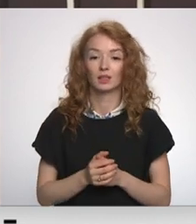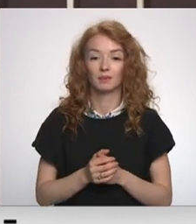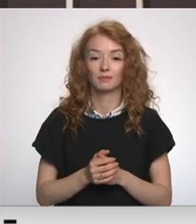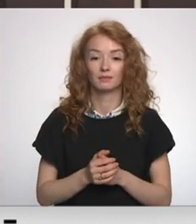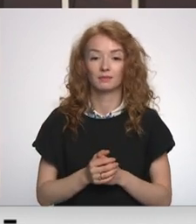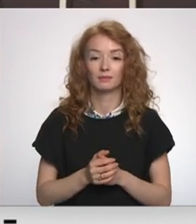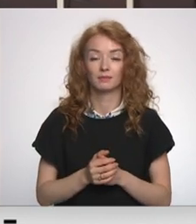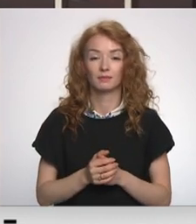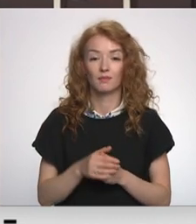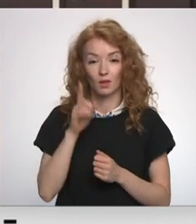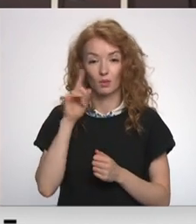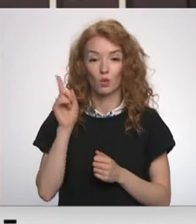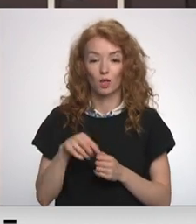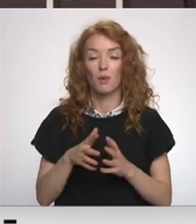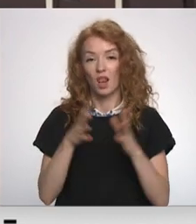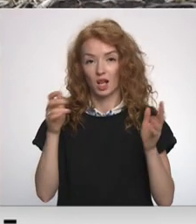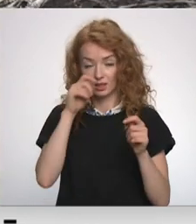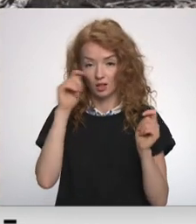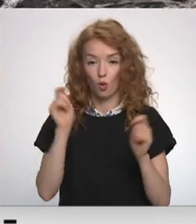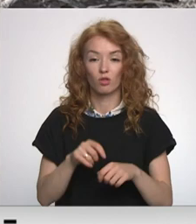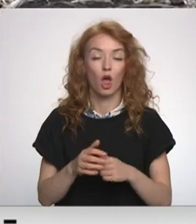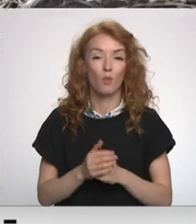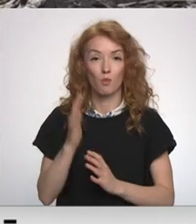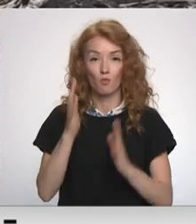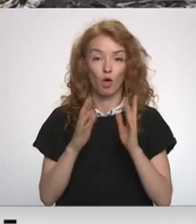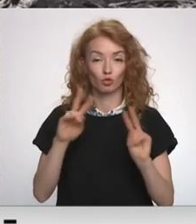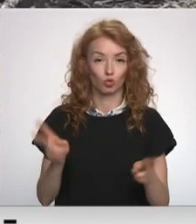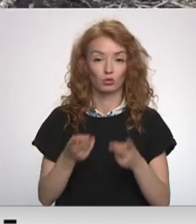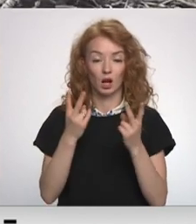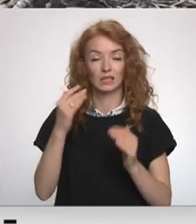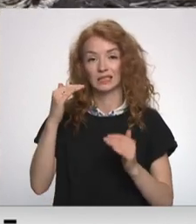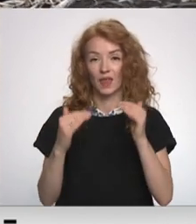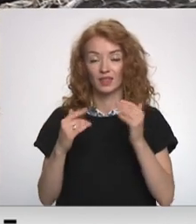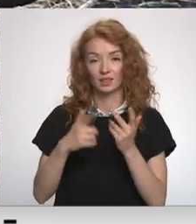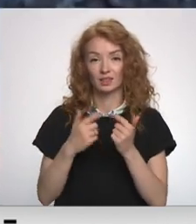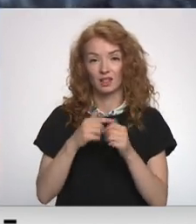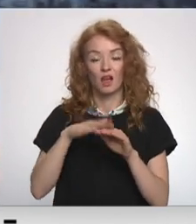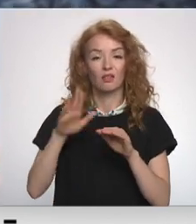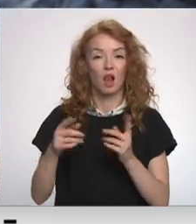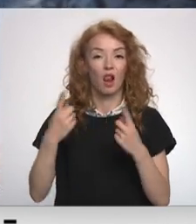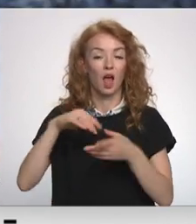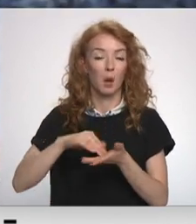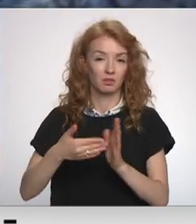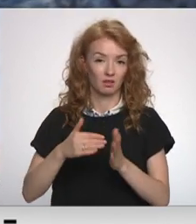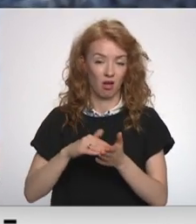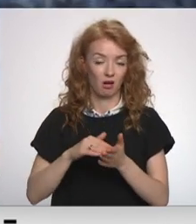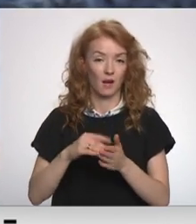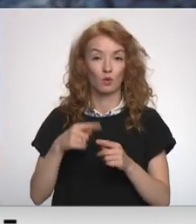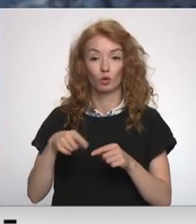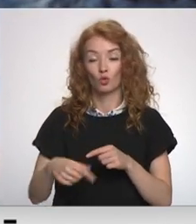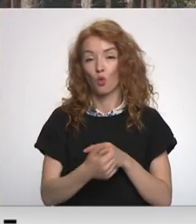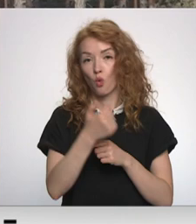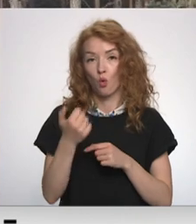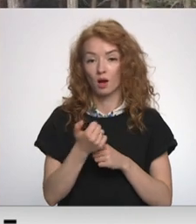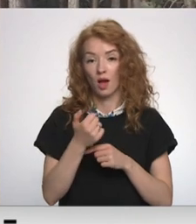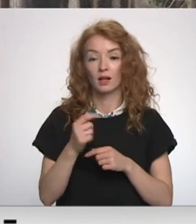ziņā. Protams, liela zaudējuma. Meža ugunsgrēku statistiku nosaka laikapstākļi atzīst mežu eksperti. Šogad vasara